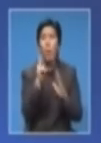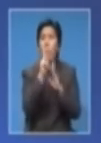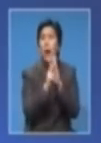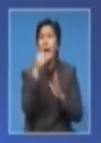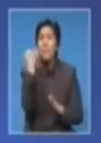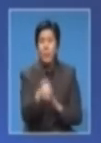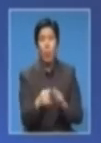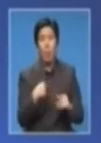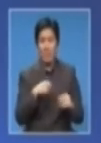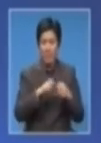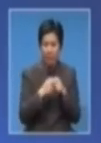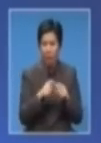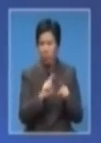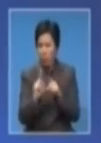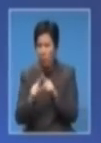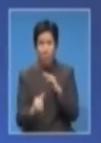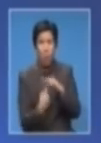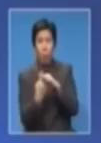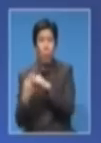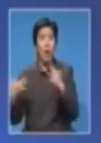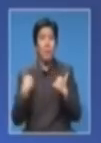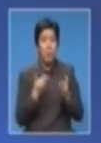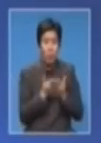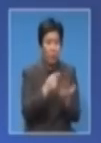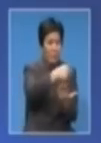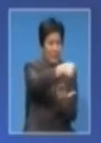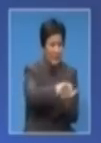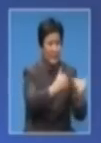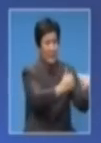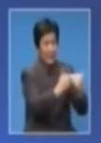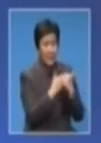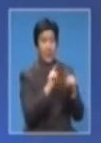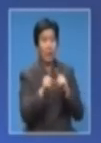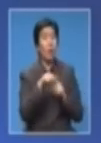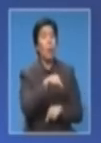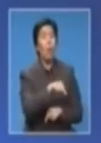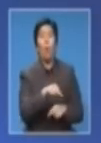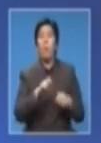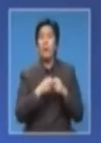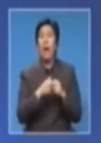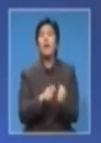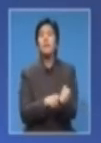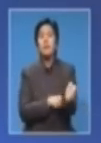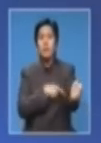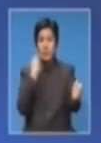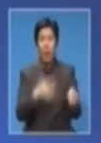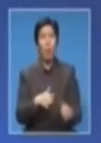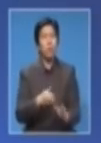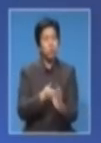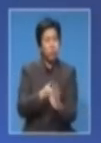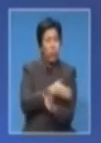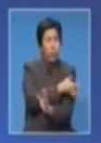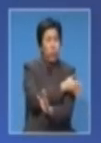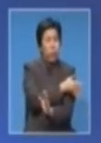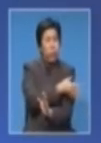ก็เข้ามาอีกปัญหาโลหิตยาอีกซ้อนเข้ามาอีกหลายๆอย่างปัญหาเหล่านี้มันไม่ได้เพิ่งเกิดนะครับเป็นปัญหาที่เกิดมานานแล้วหมักหมมม